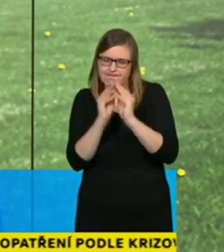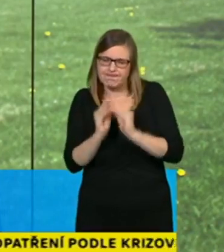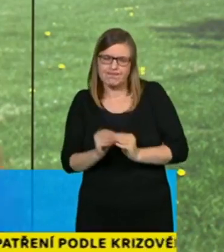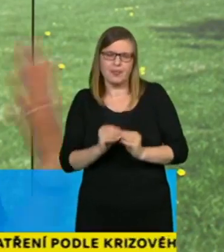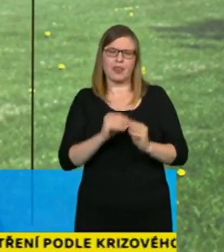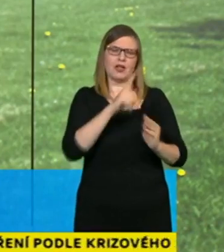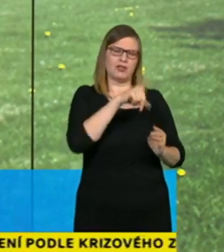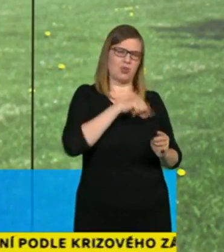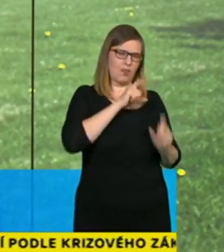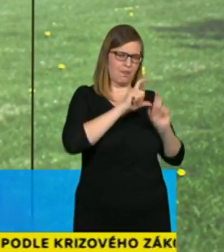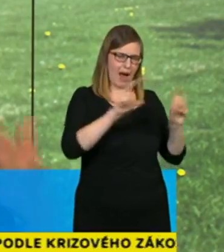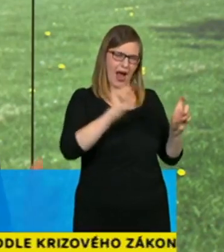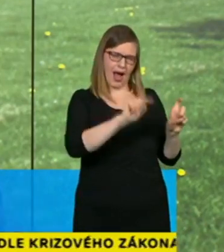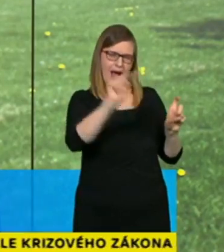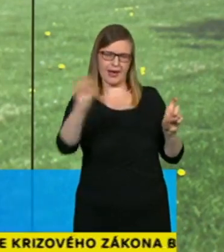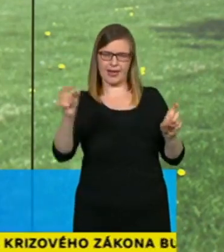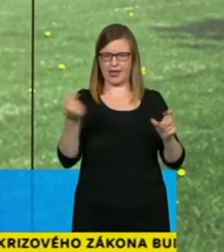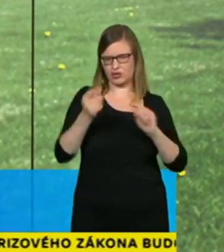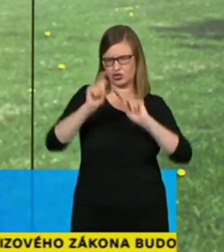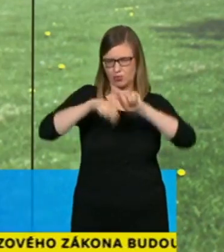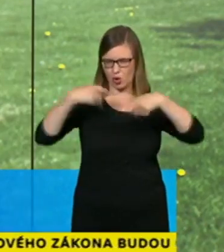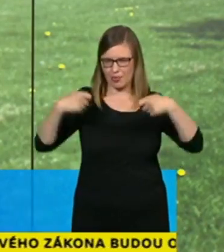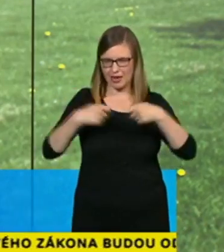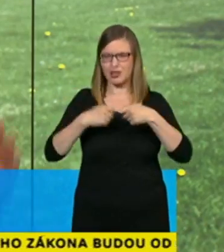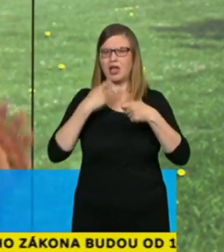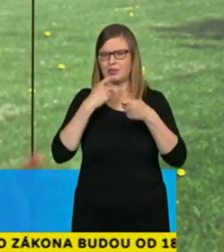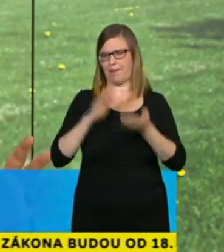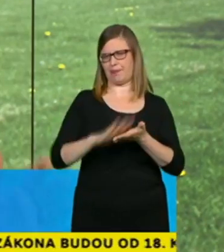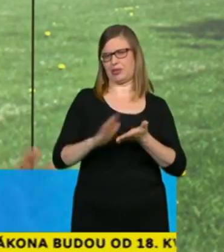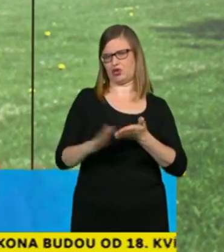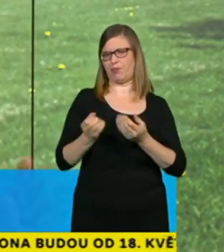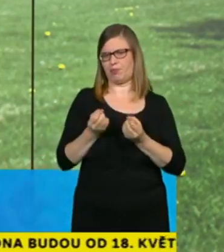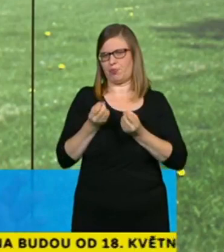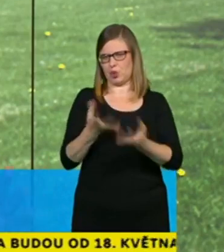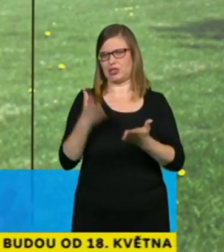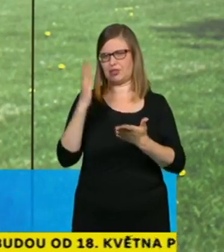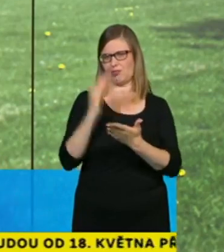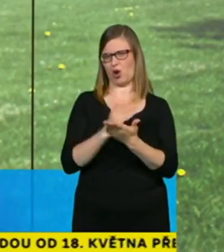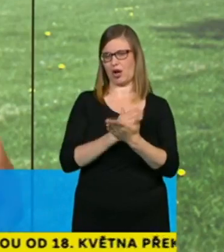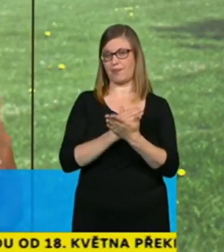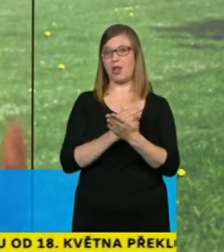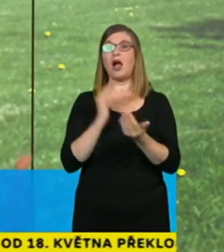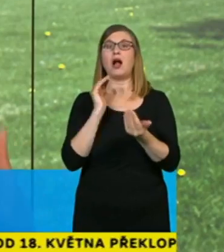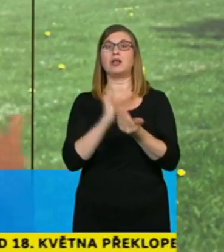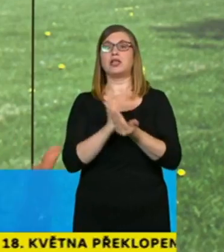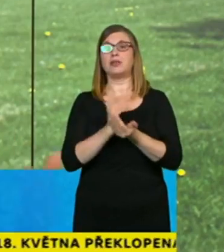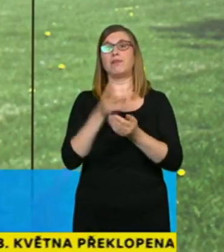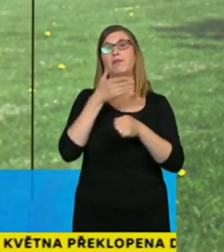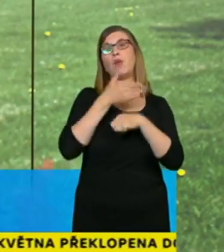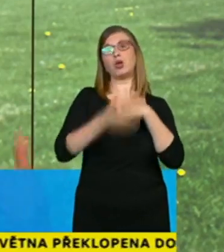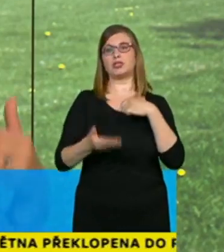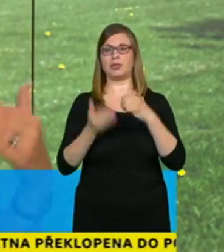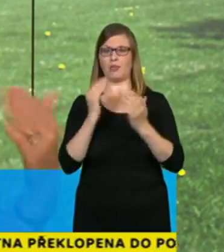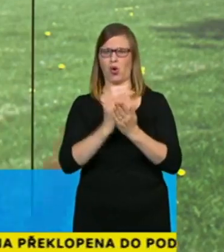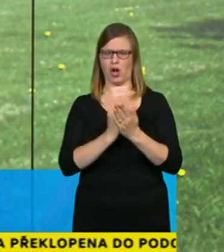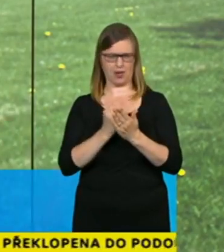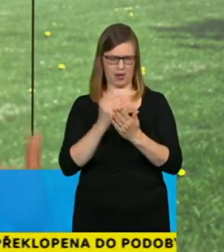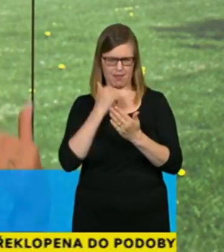a ČMZRB, tak aby vlastně jsme to mohli spustit co nejrychleji. Nejsme zatím v prodlení z toho důvodu, že stejně musíme čekat